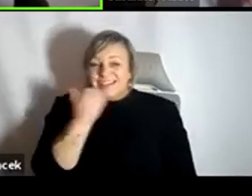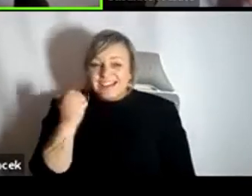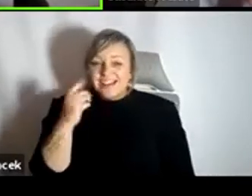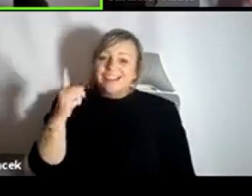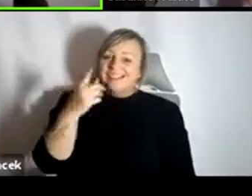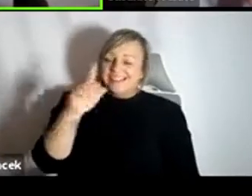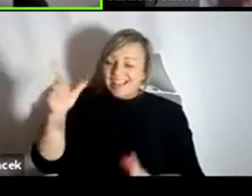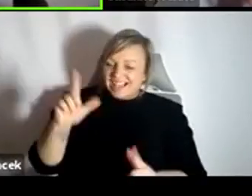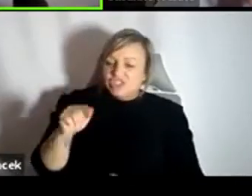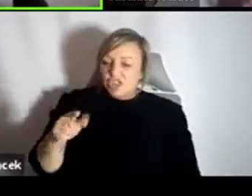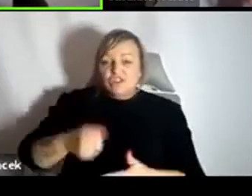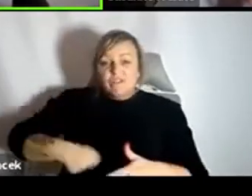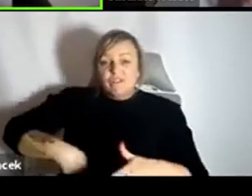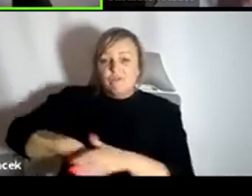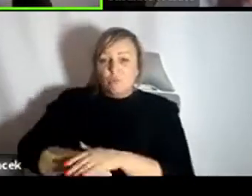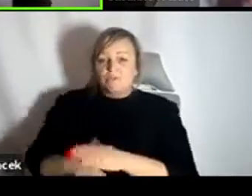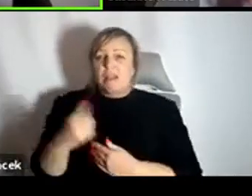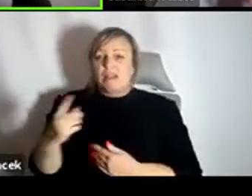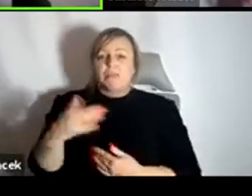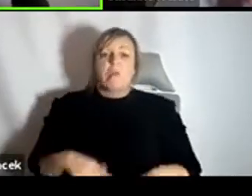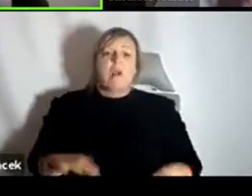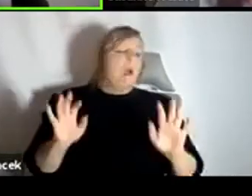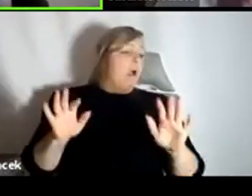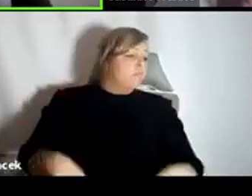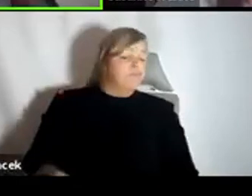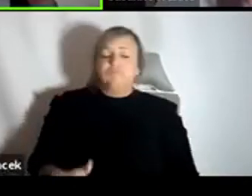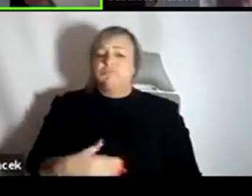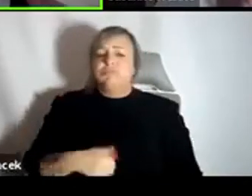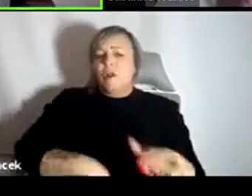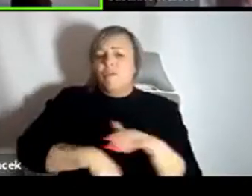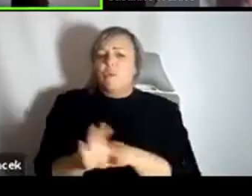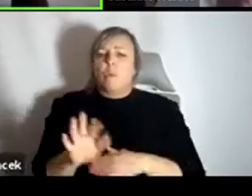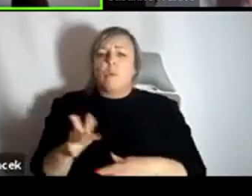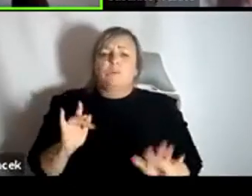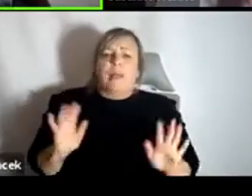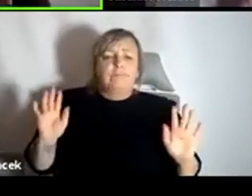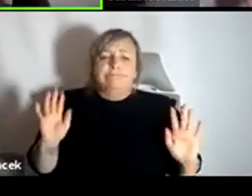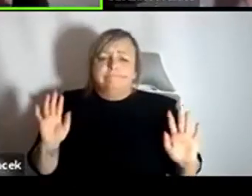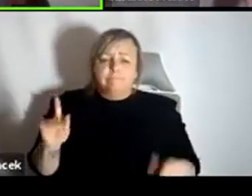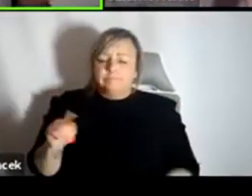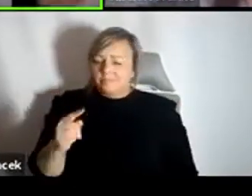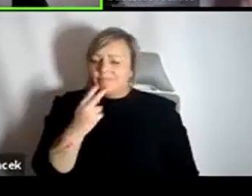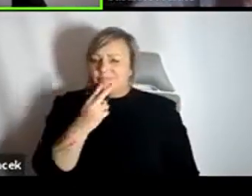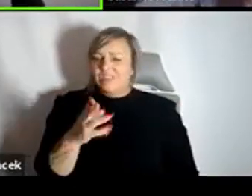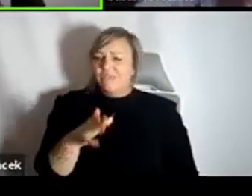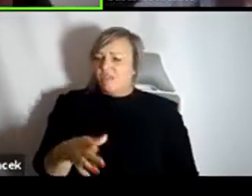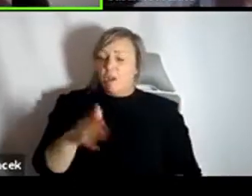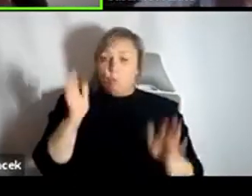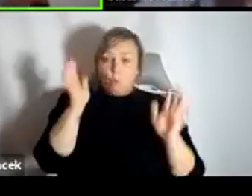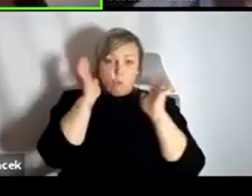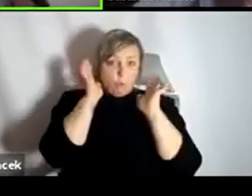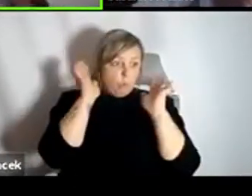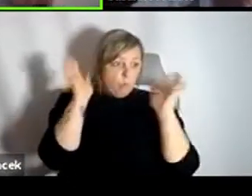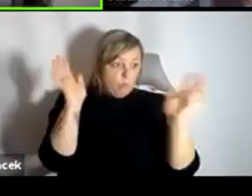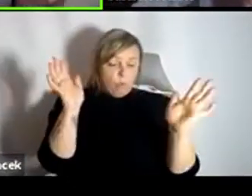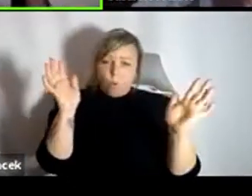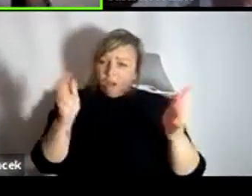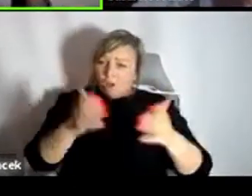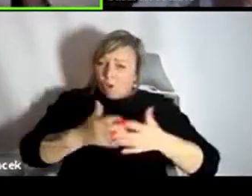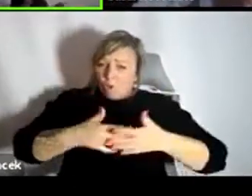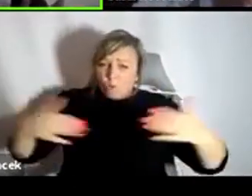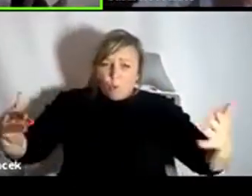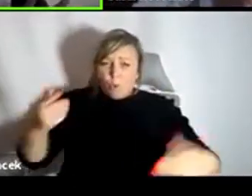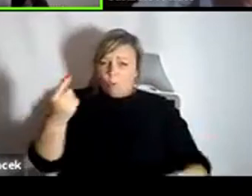Ne, die nicht so fußballaffin sind, die sehen halt den Fußball als genau das, was du erzählst, ne, so als ein riesen,